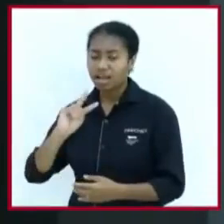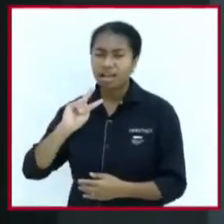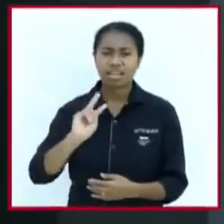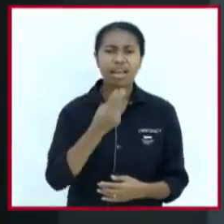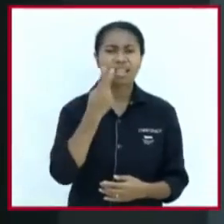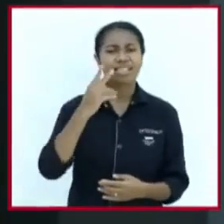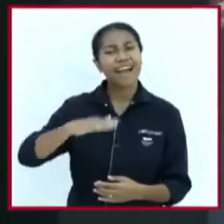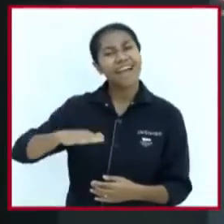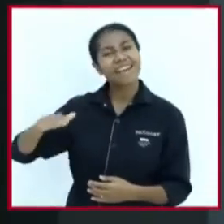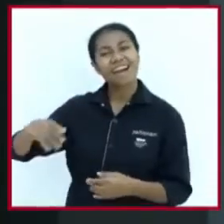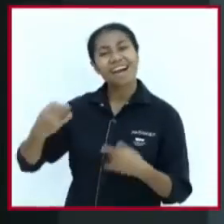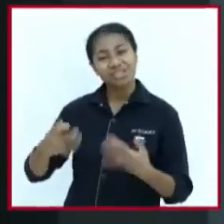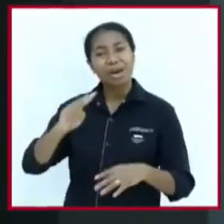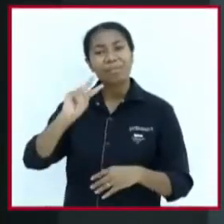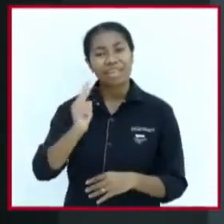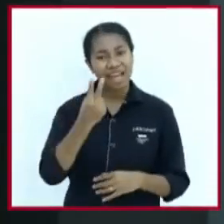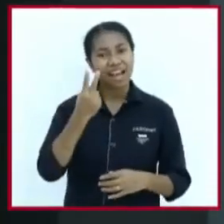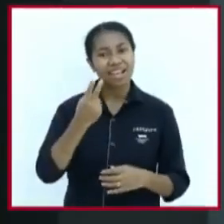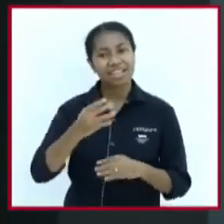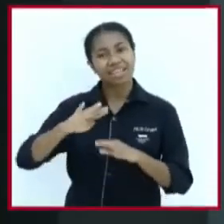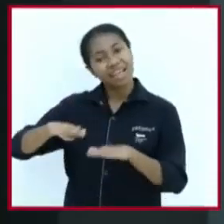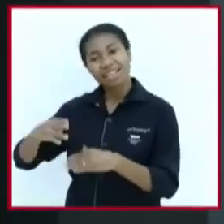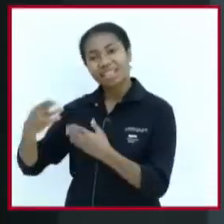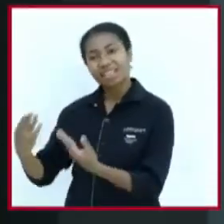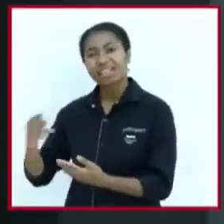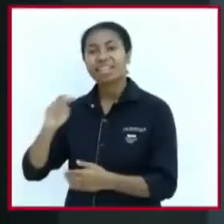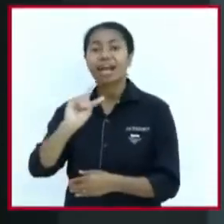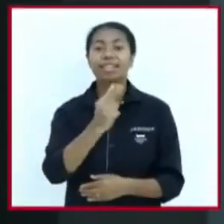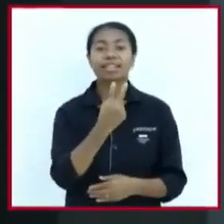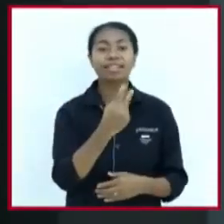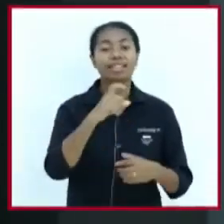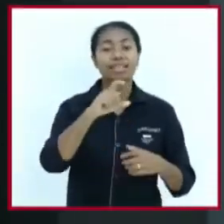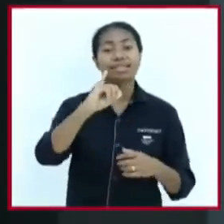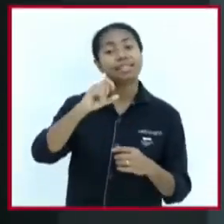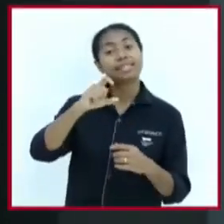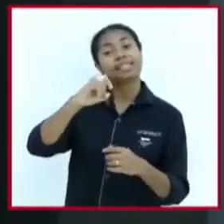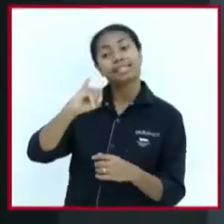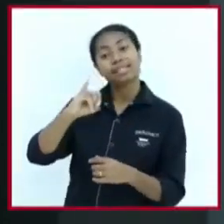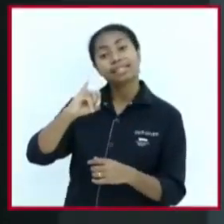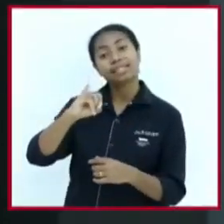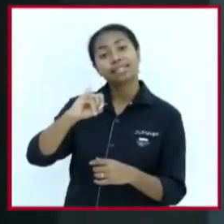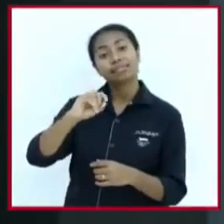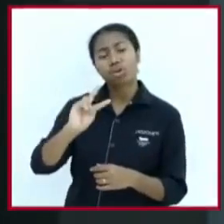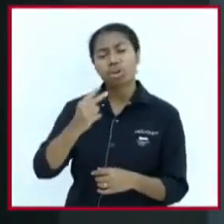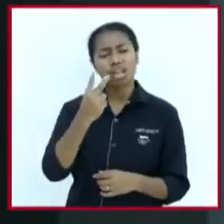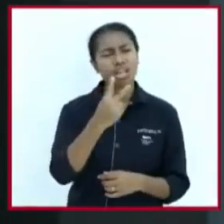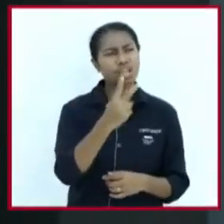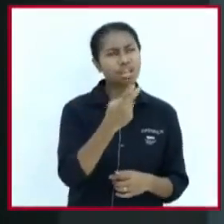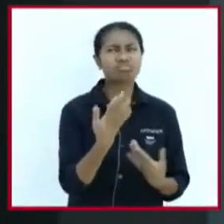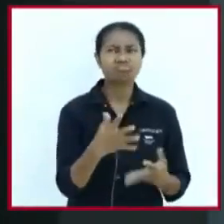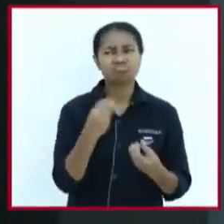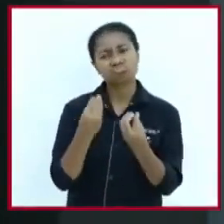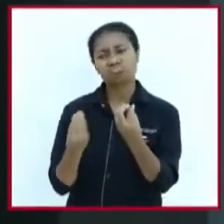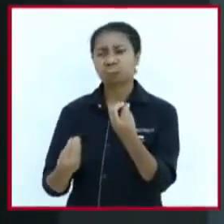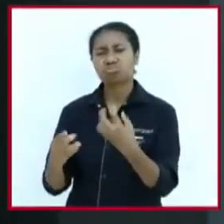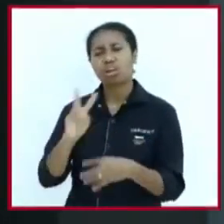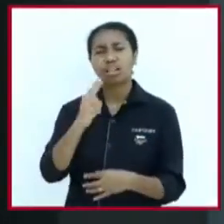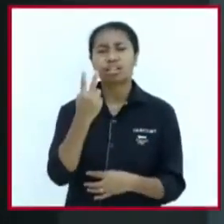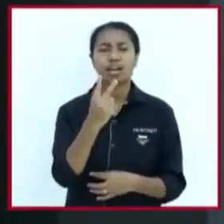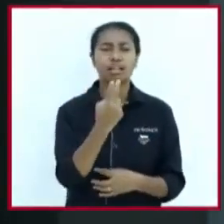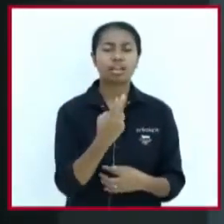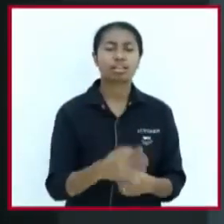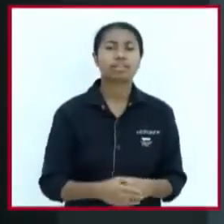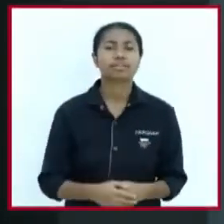jaga dikit ya kalau almarhum ganti chatnya kalau cuacanya almarhum tapi cocoknya the dust